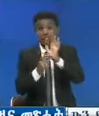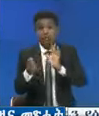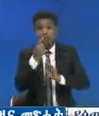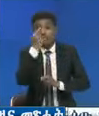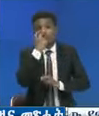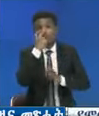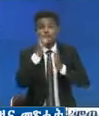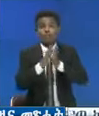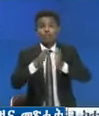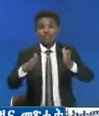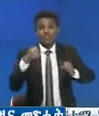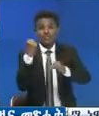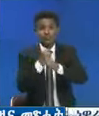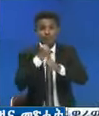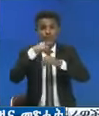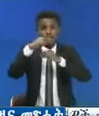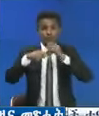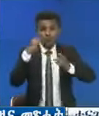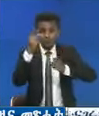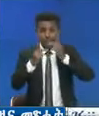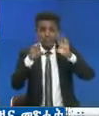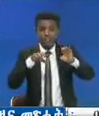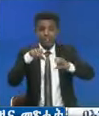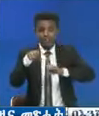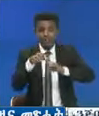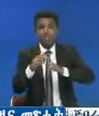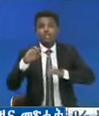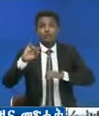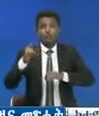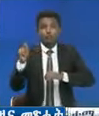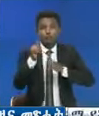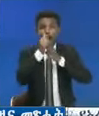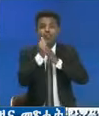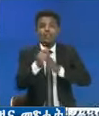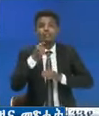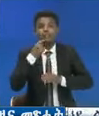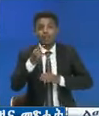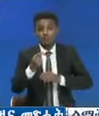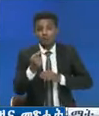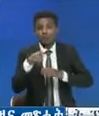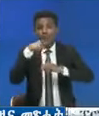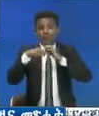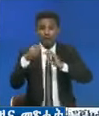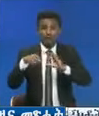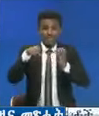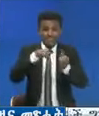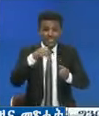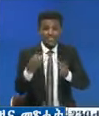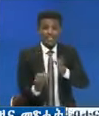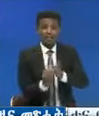ተሞክሮውን ለማስፋት እንደሚሰሩ በአካባቢው ጉብኝት ያደረጉ የዞኑ አመራሮች ተናገሩ። በአካባቢው በተፋሰስ ልማት